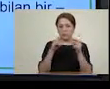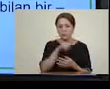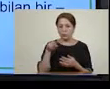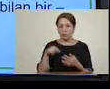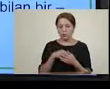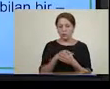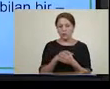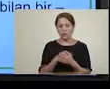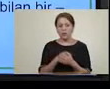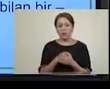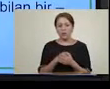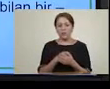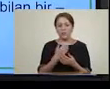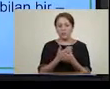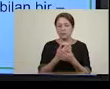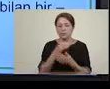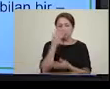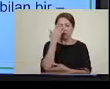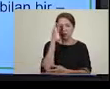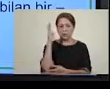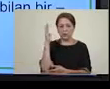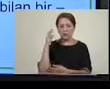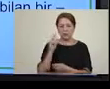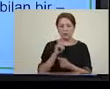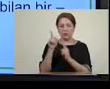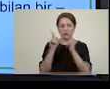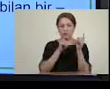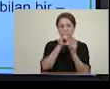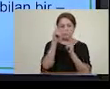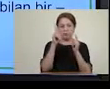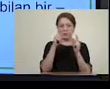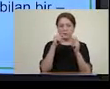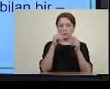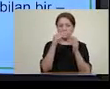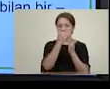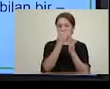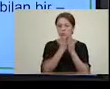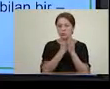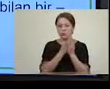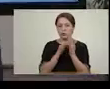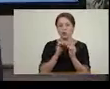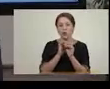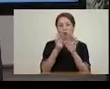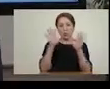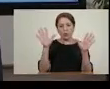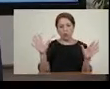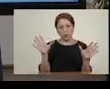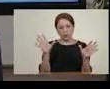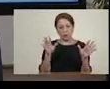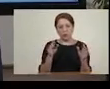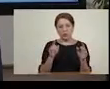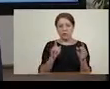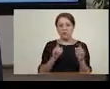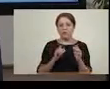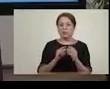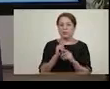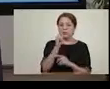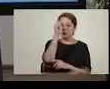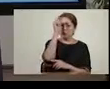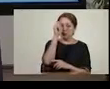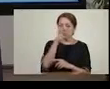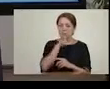qiladi. Masalan, daraxtlarning shoxshabbalarining tuzilishi yoyiq bo'lishi mumkin, g'uj va tik bo'lishi mumkin